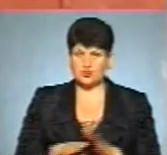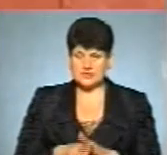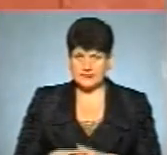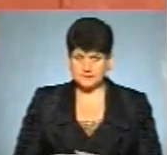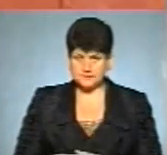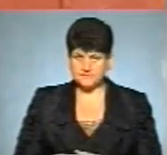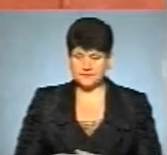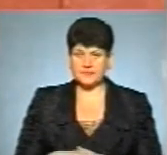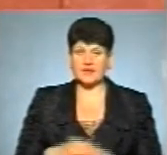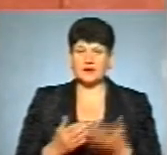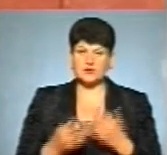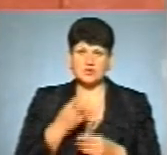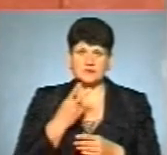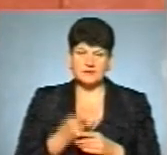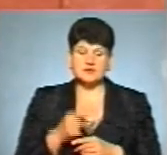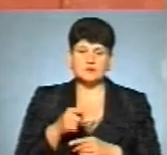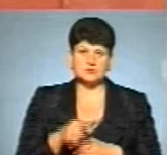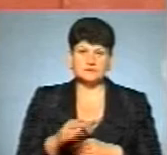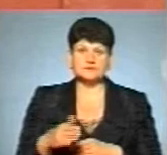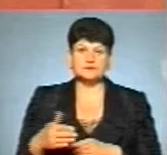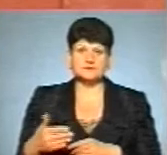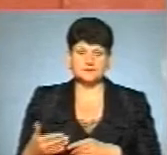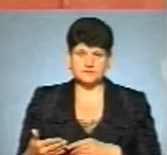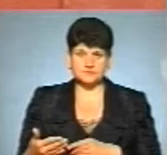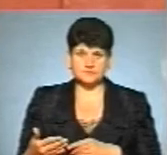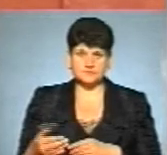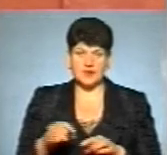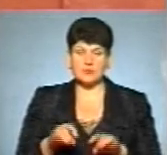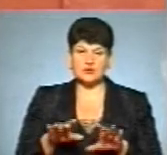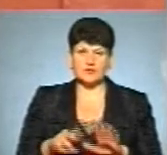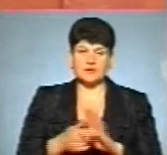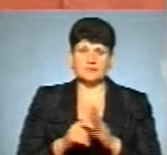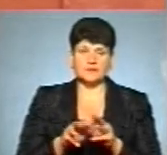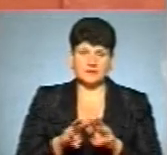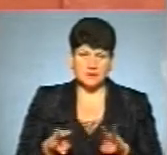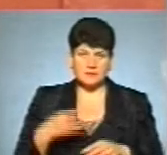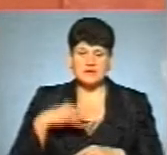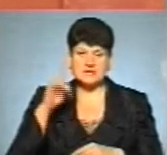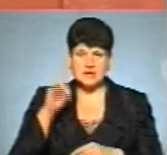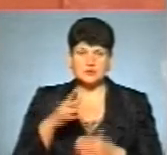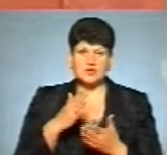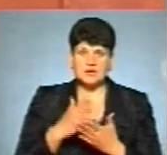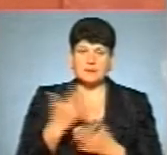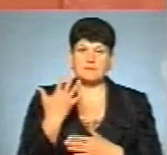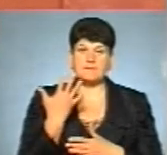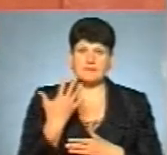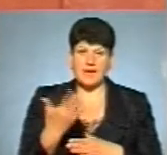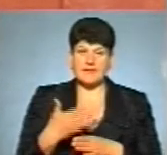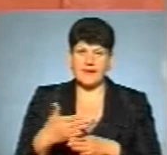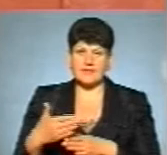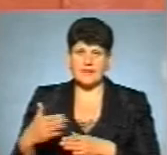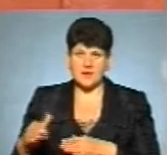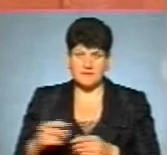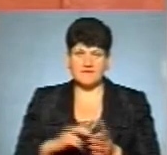якщо дивитися з такої точки зору, як постанови Кабміну, то ми знаємо, що є 5 етапів виходу